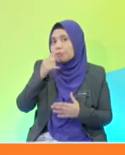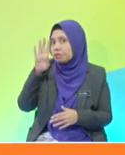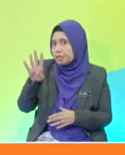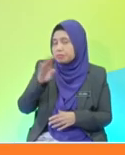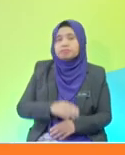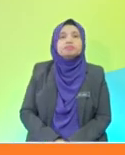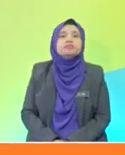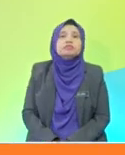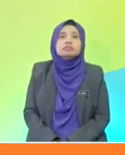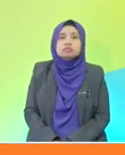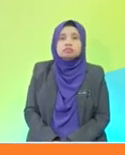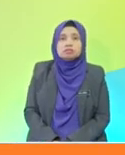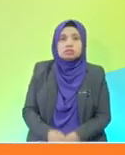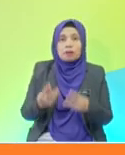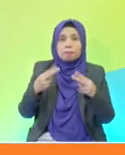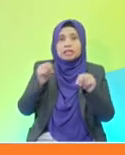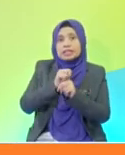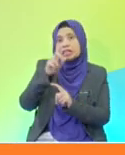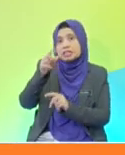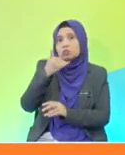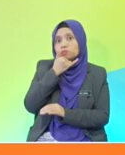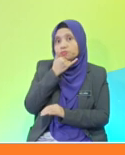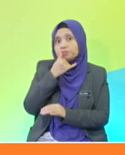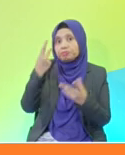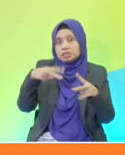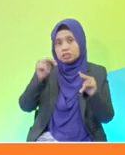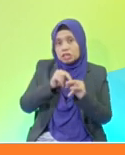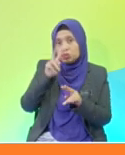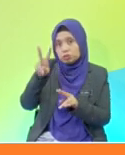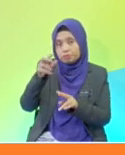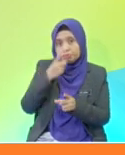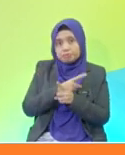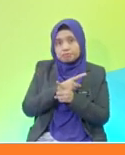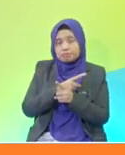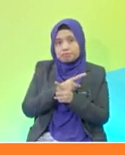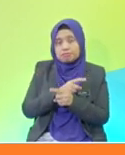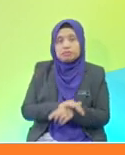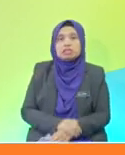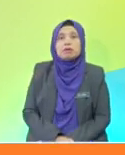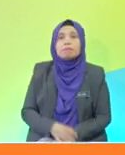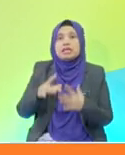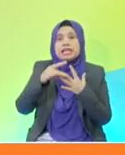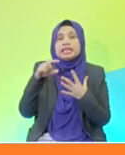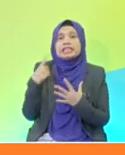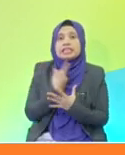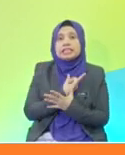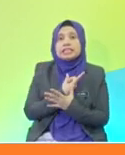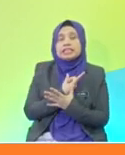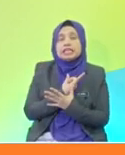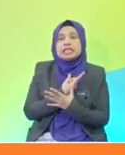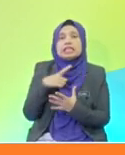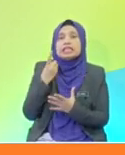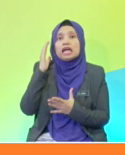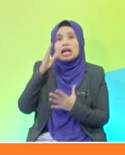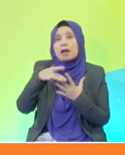Oke pernyataan satu salah pernyataan Duo betul nah oke so pilihan kita adalah kita akan